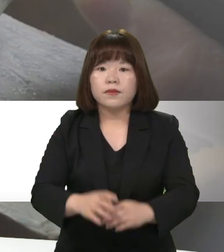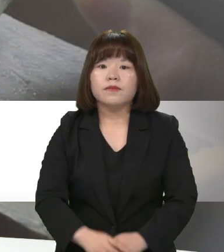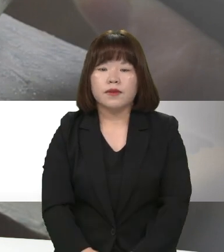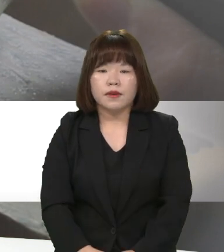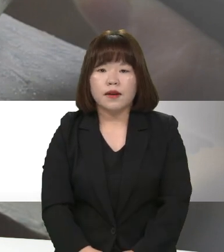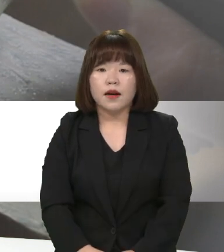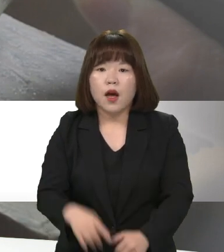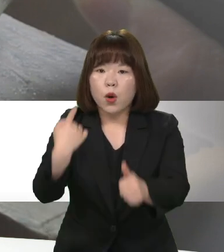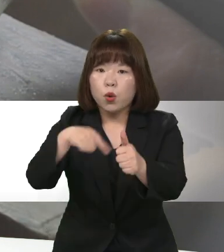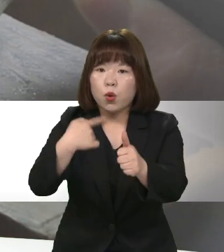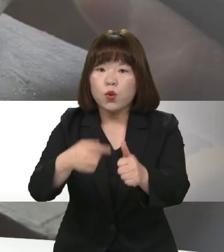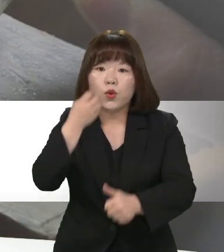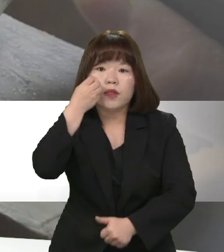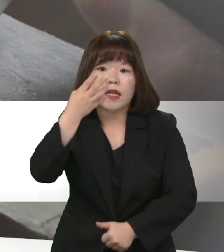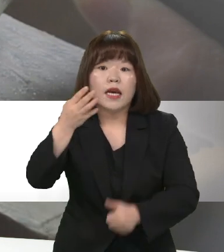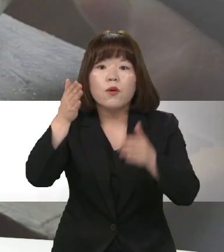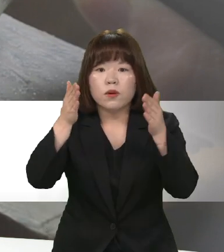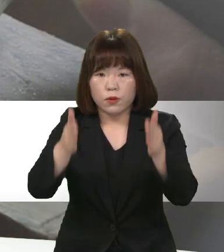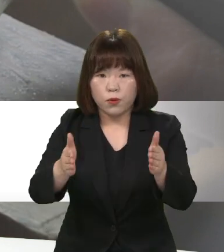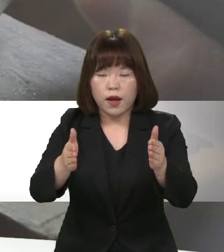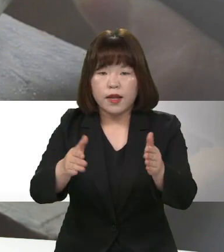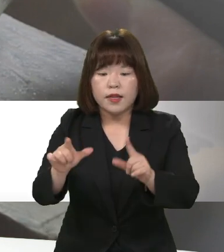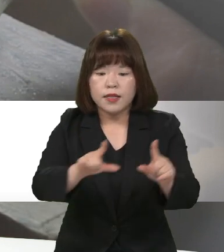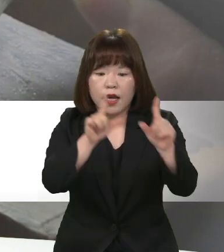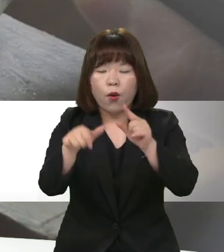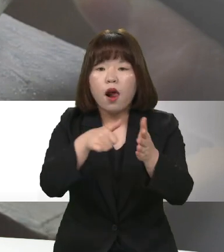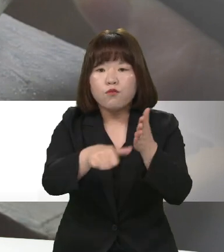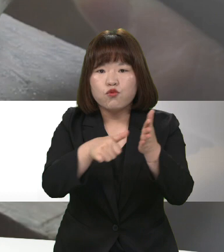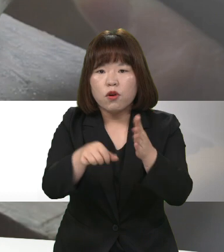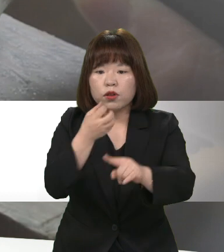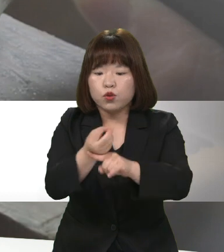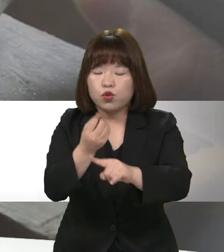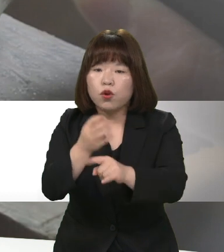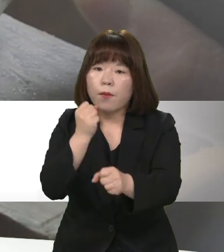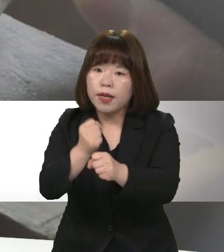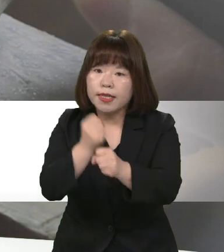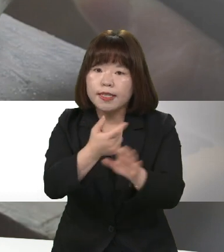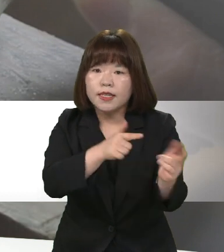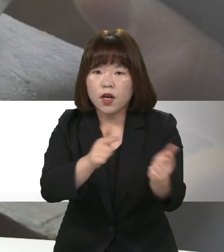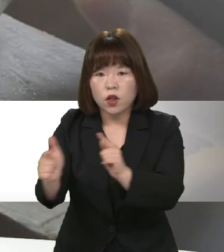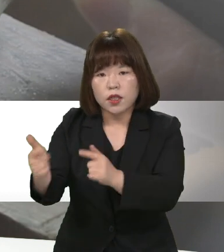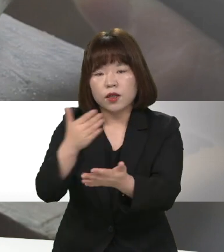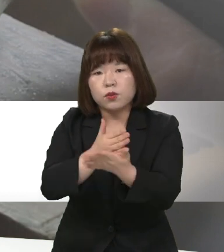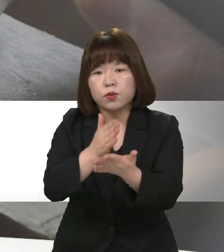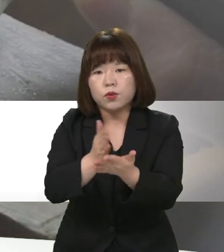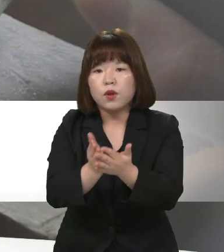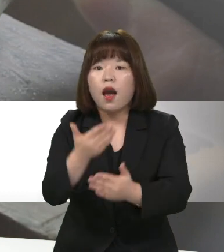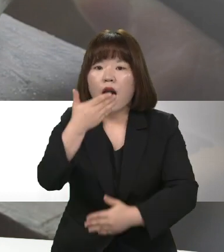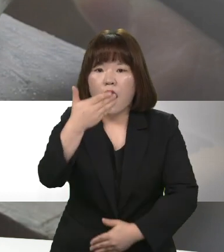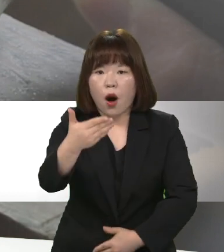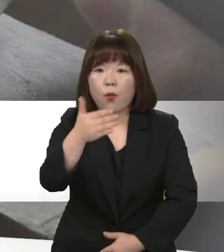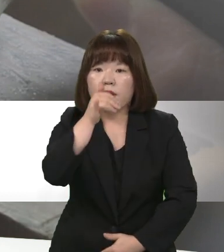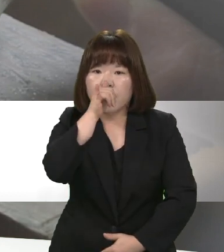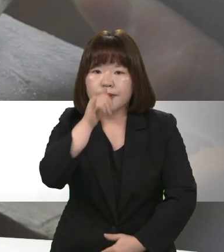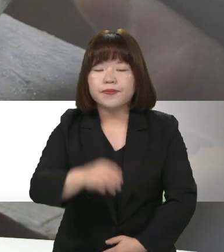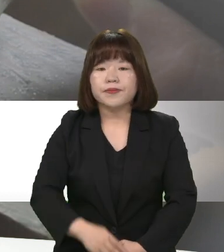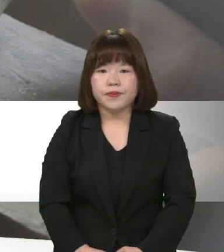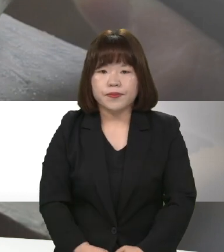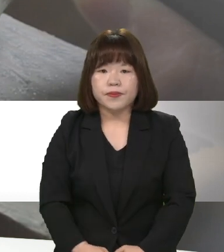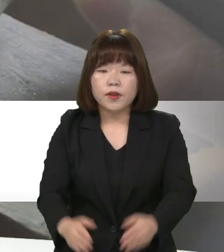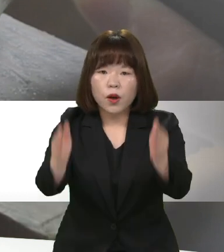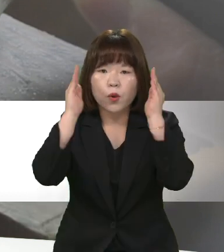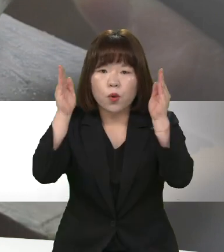12기 강좌는 4개월 과정으로 생활 소품 및 주얼리 금 속공에 창업반 등 총 9개 강좌로 구성된